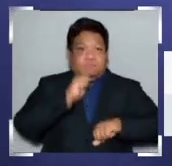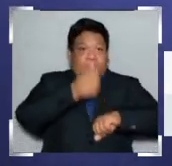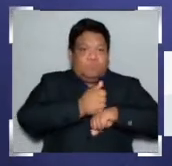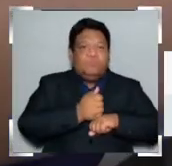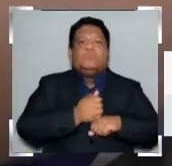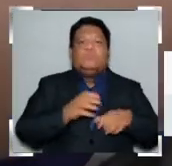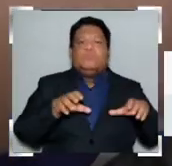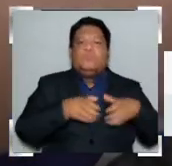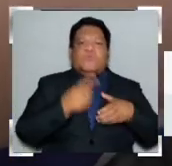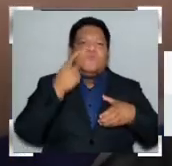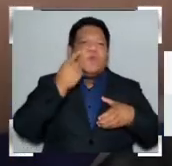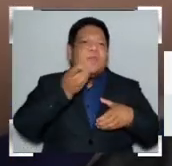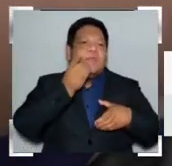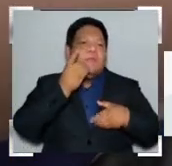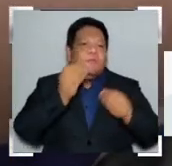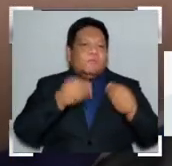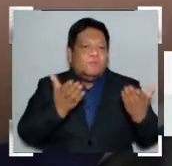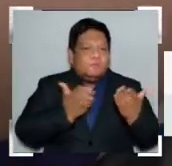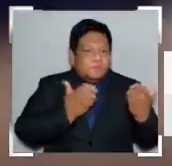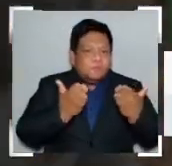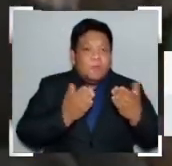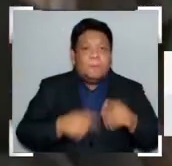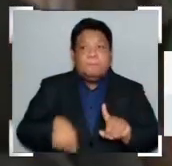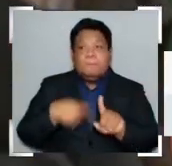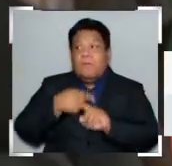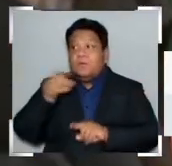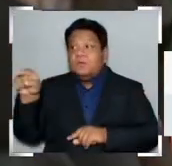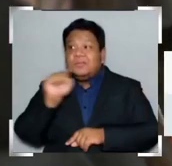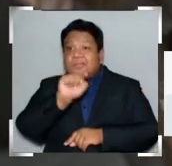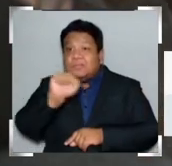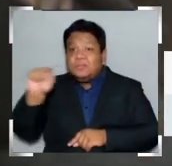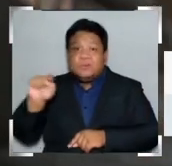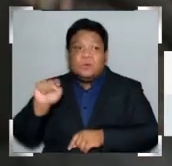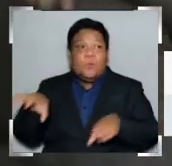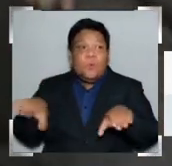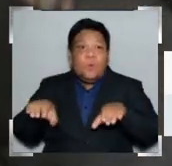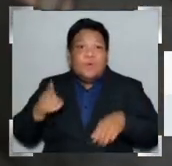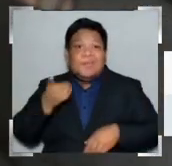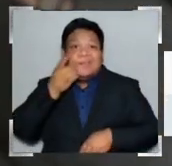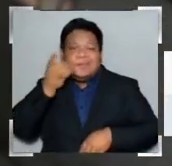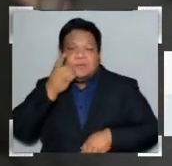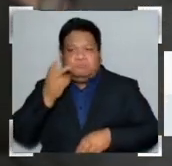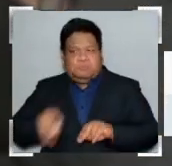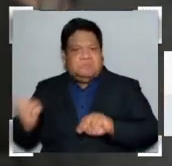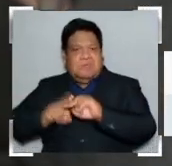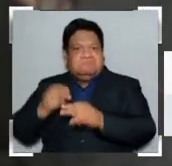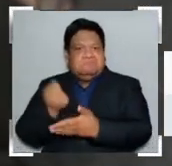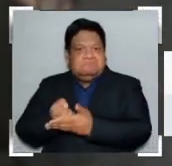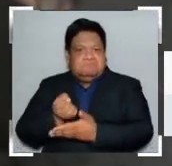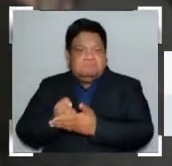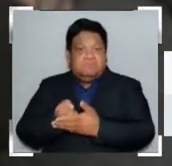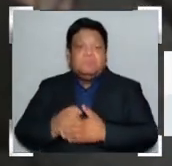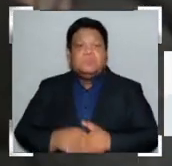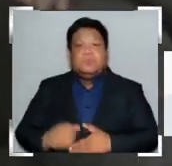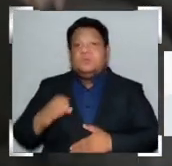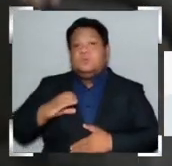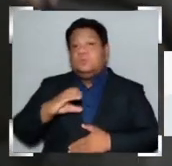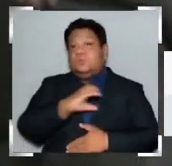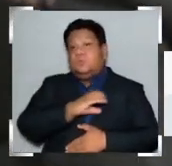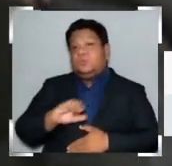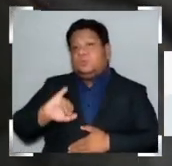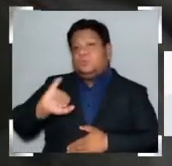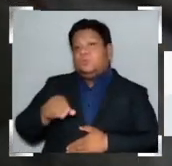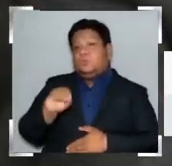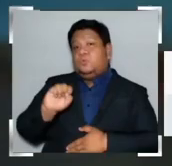ng sahod ng mga dental professionals sa bansa. Ayon kay Representative Josephine Veronique Lacson Noel na isa sa mga naghain